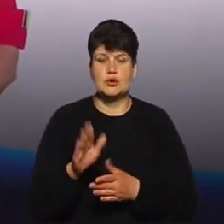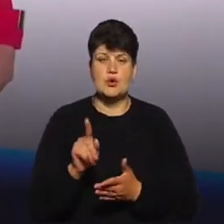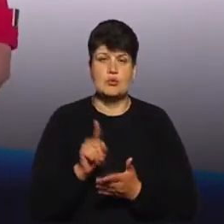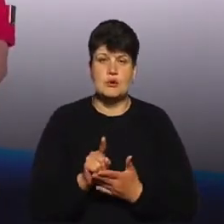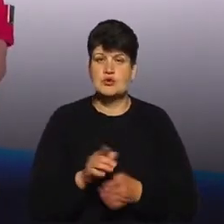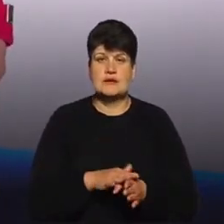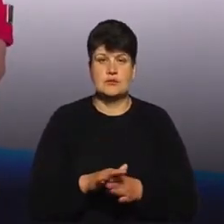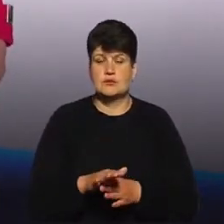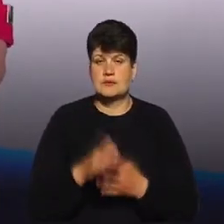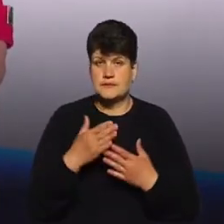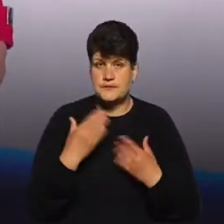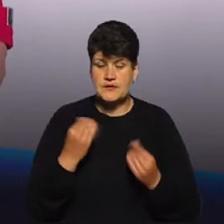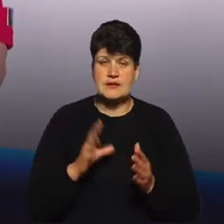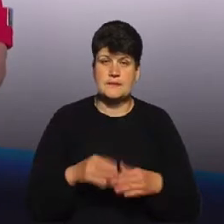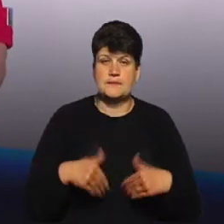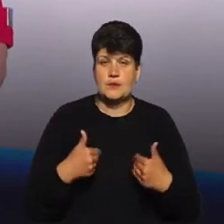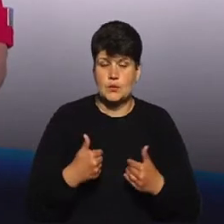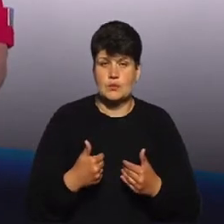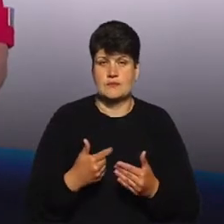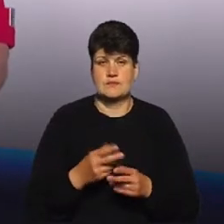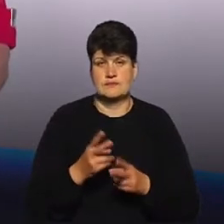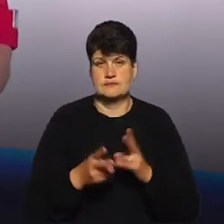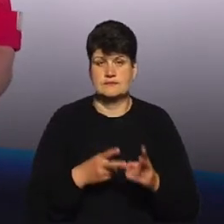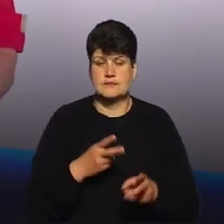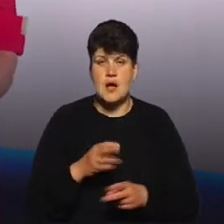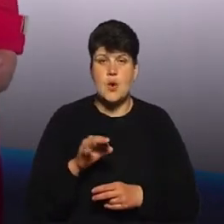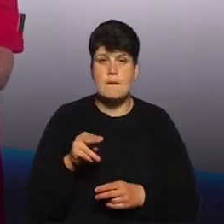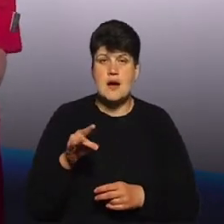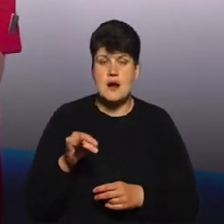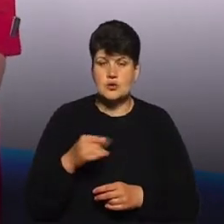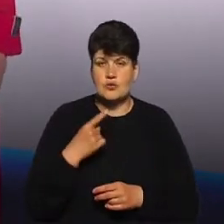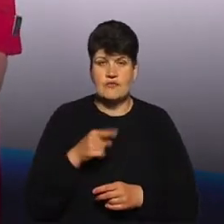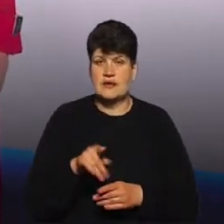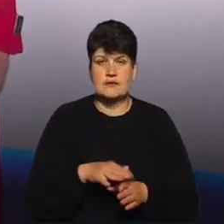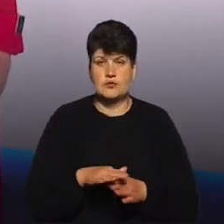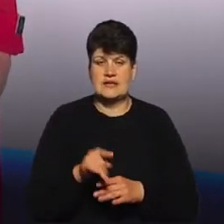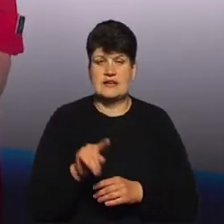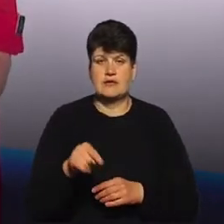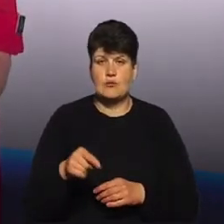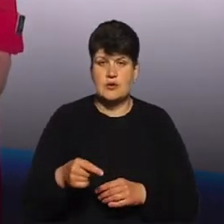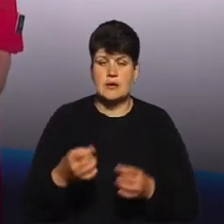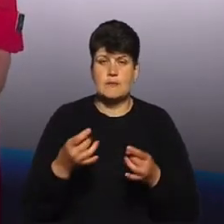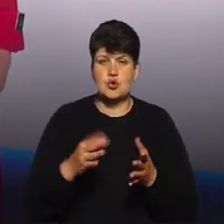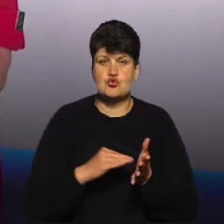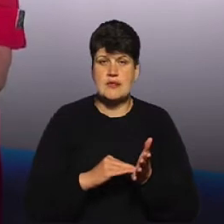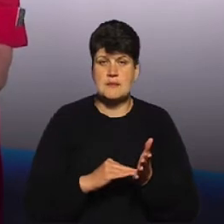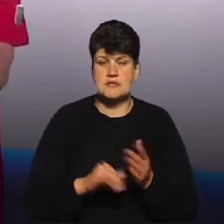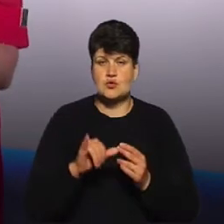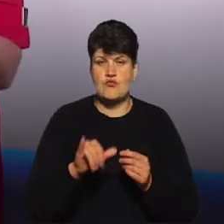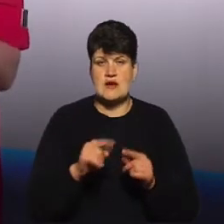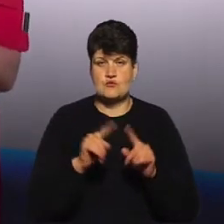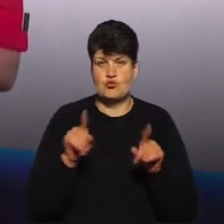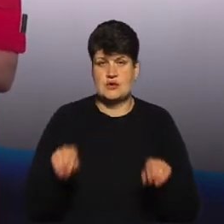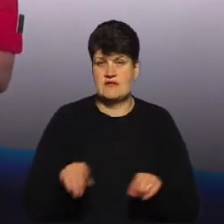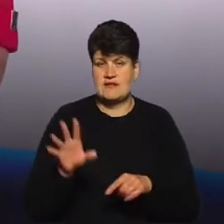вони виставляють претензію оператору. Але оператор каже, вибачте, ну ви ж не дотрималися тих вимог, які просто написані у вас в путівці, все передбачено.